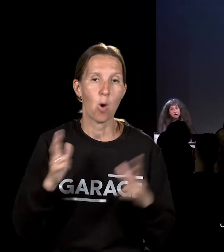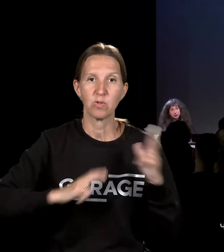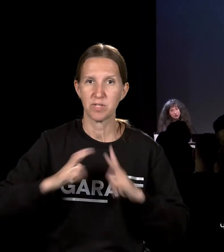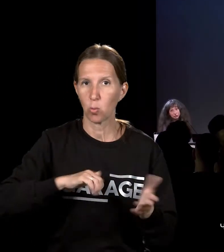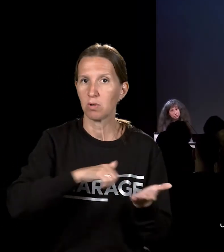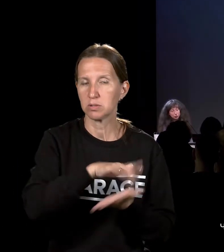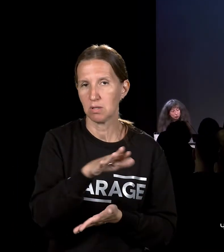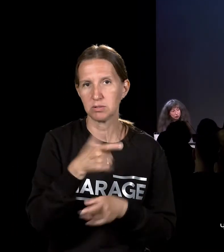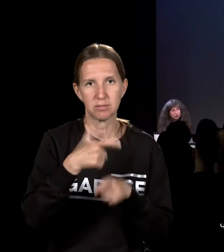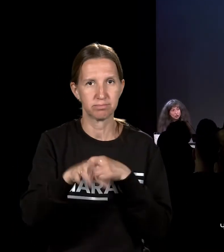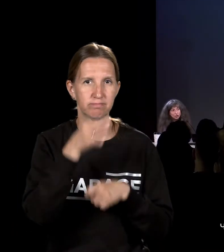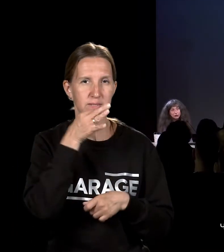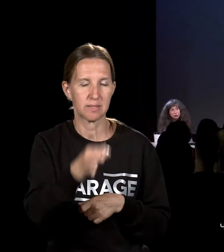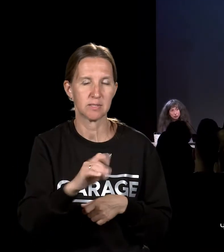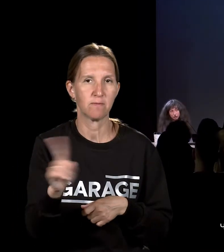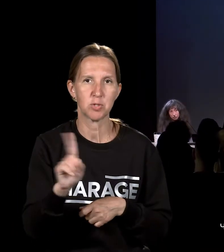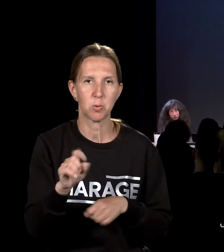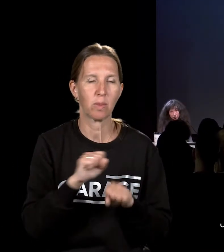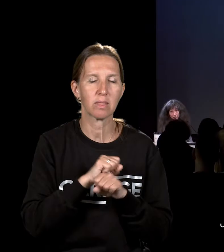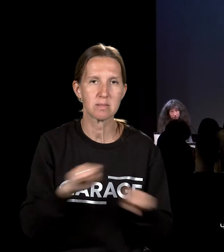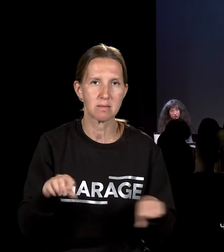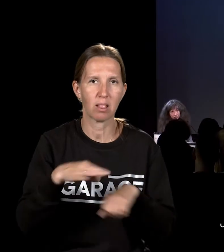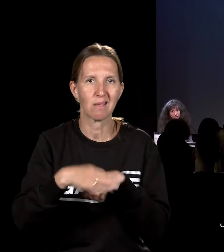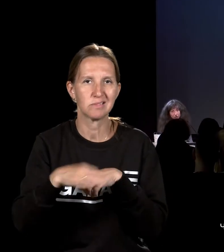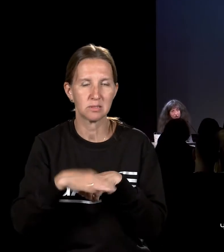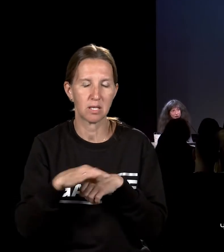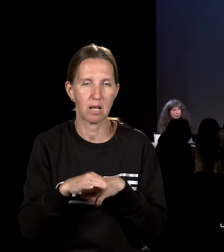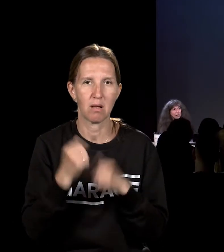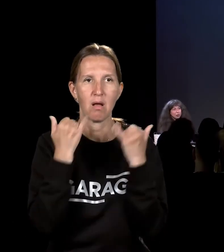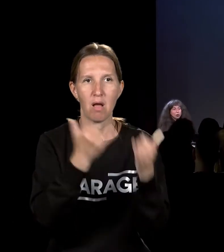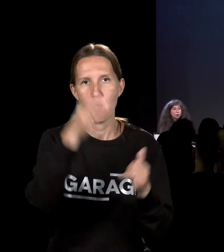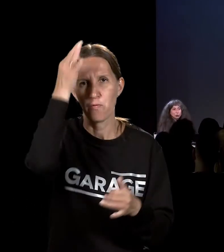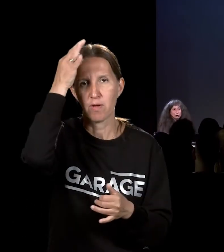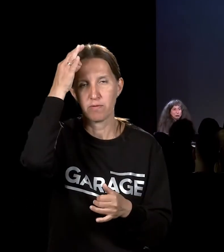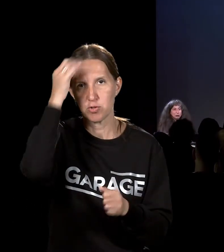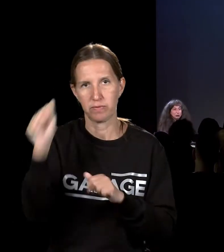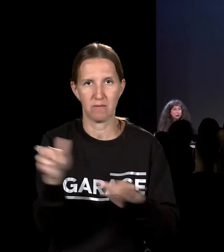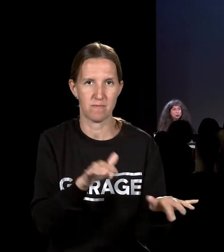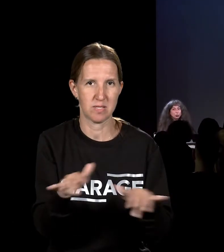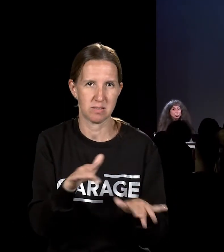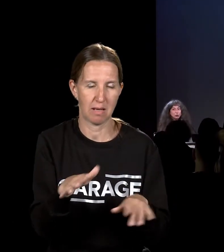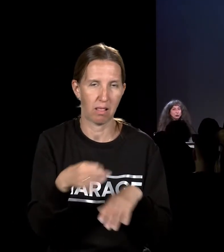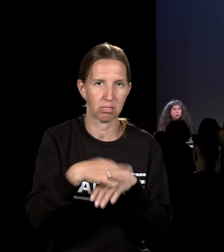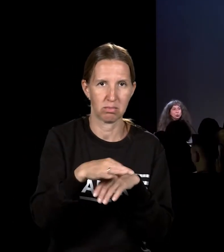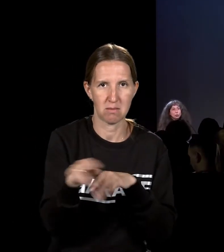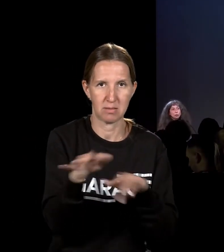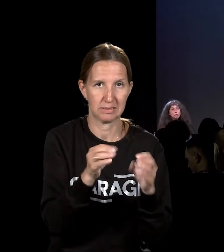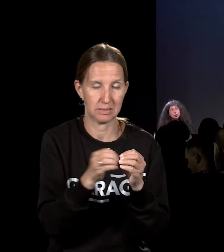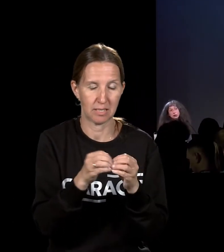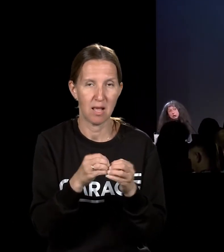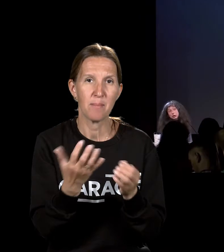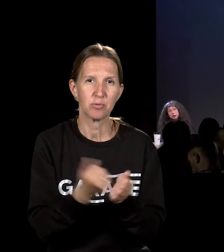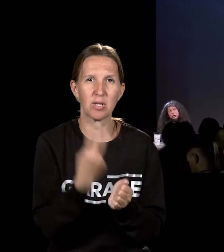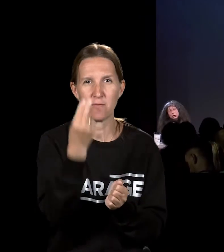университет, сказав, что нельзя насилие увековечивать в сцене насилия. Но я думаю, что дело не только в этом. Действительно, очень